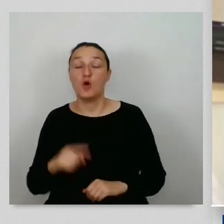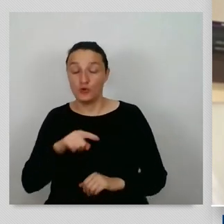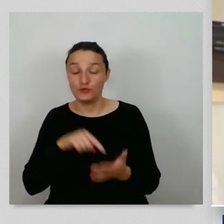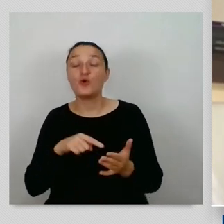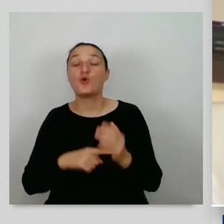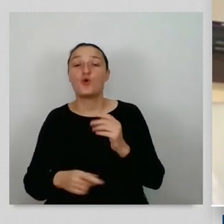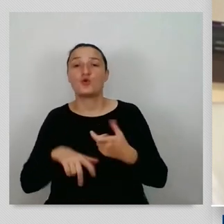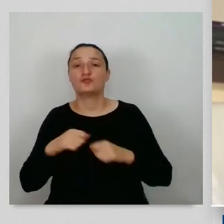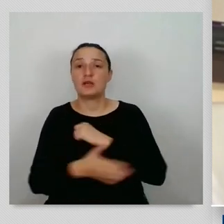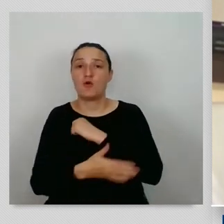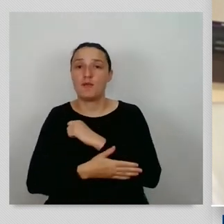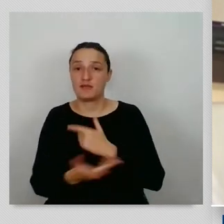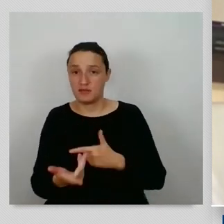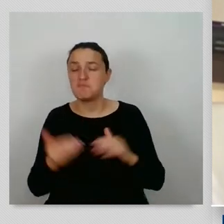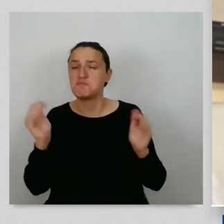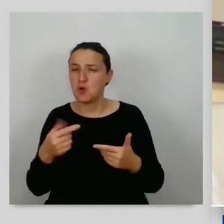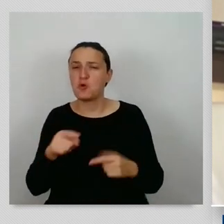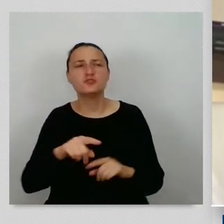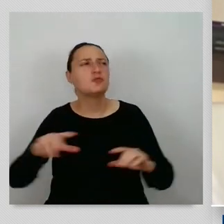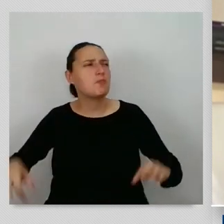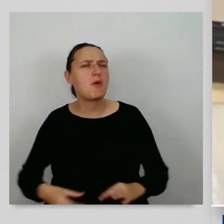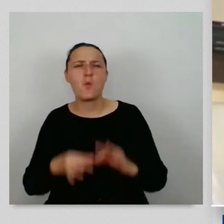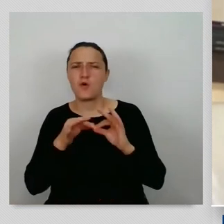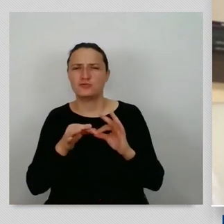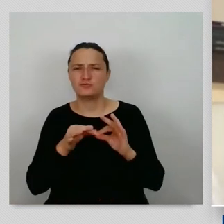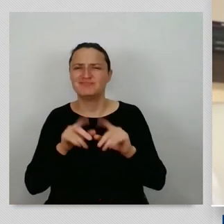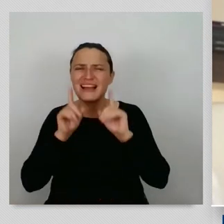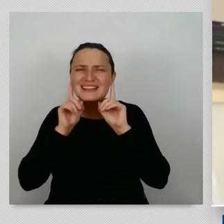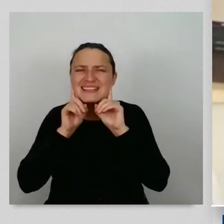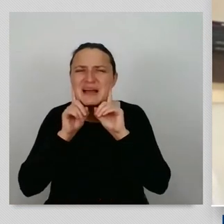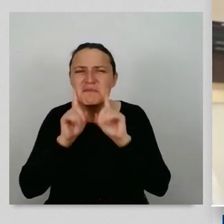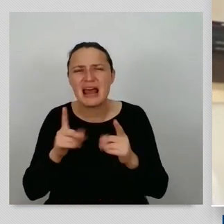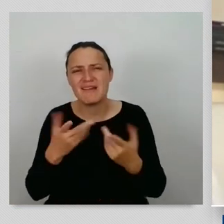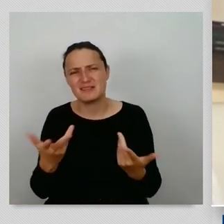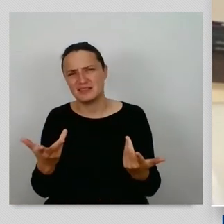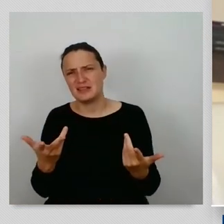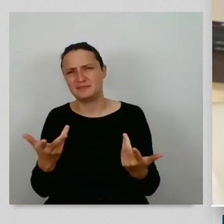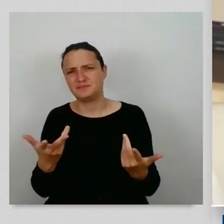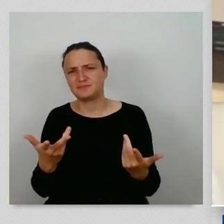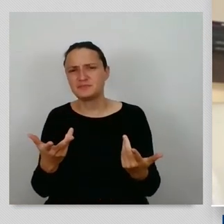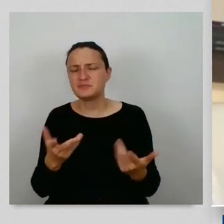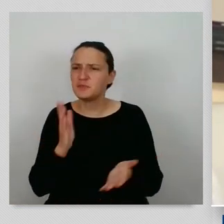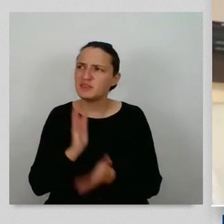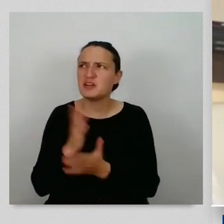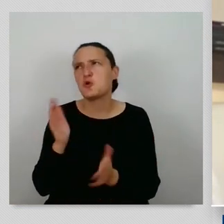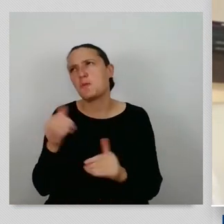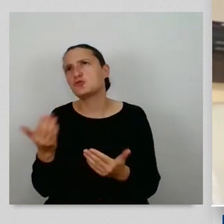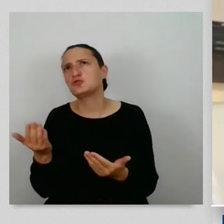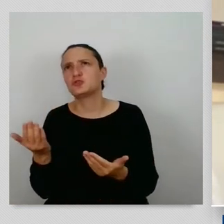być tym, co nas połączy, bo w istocie taka feteria tych narzędzi, co do niej, z wyjątkiem tych